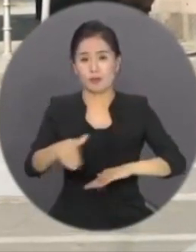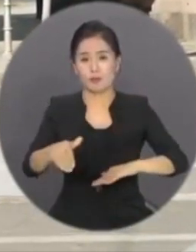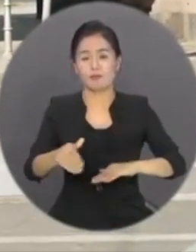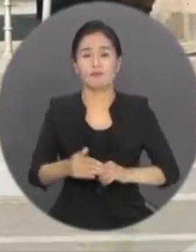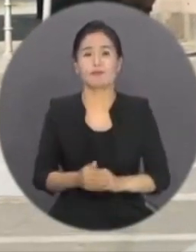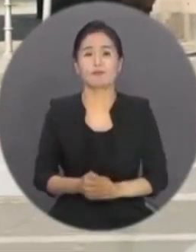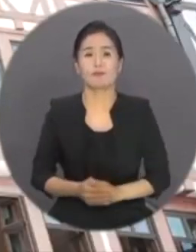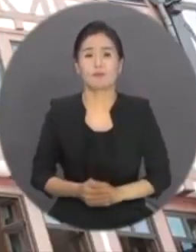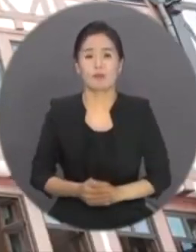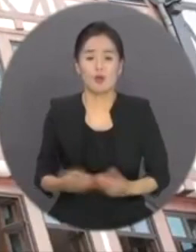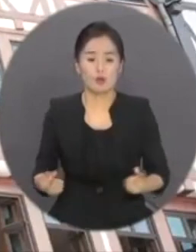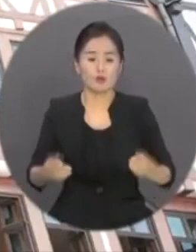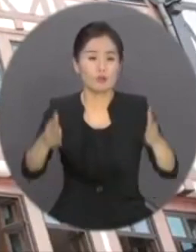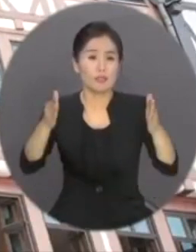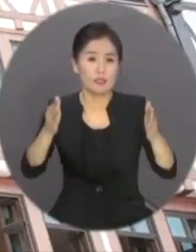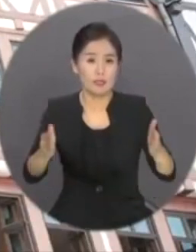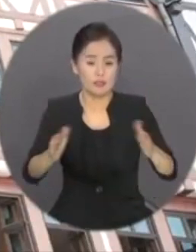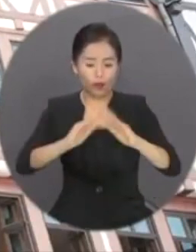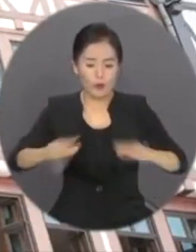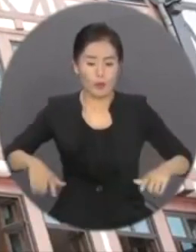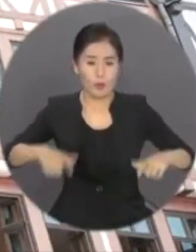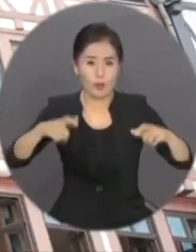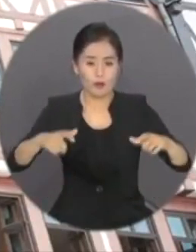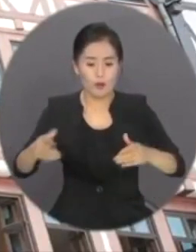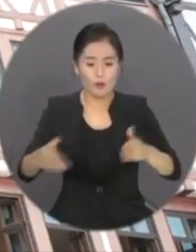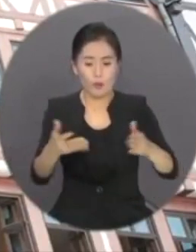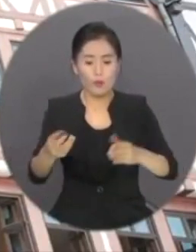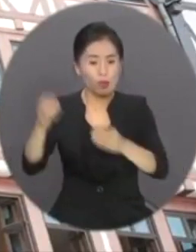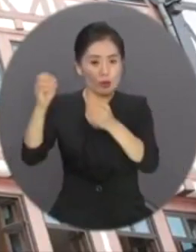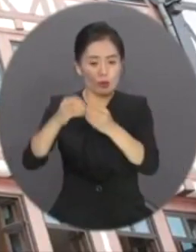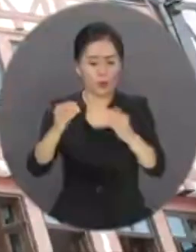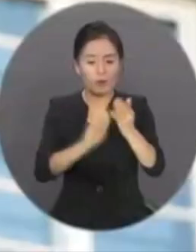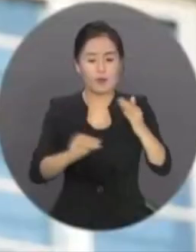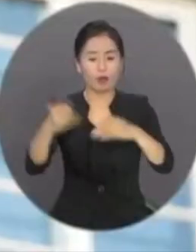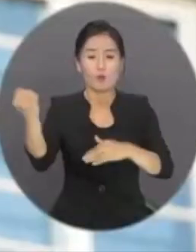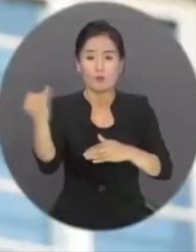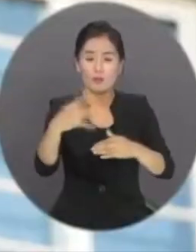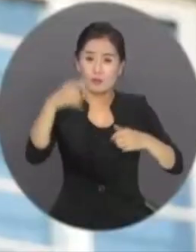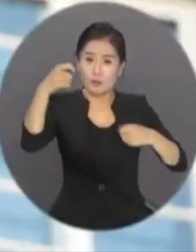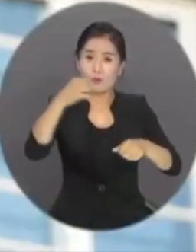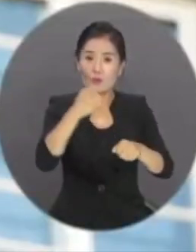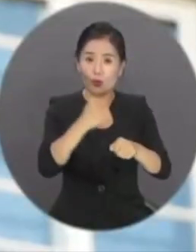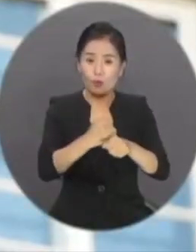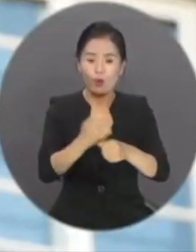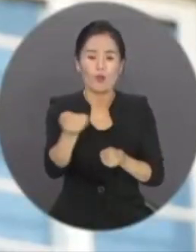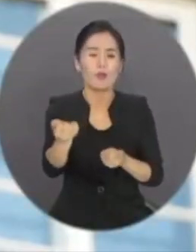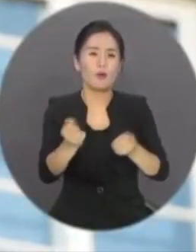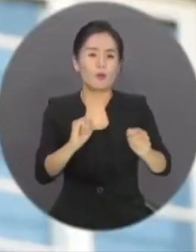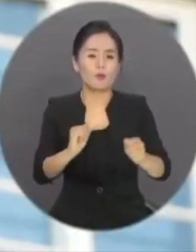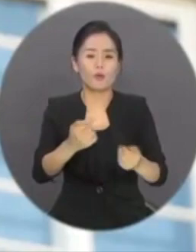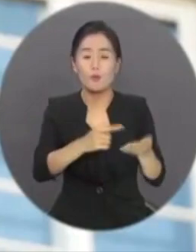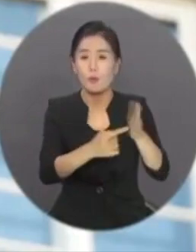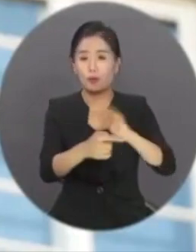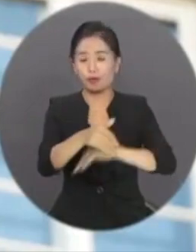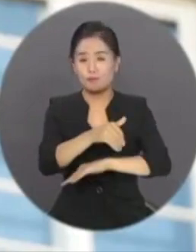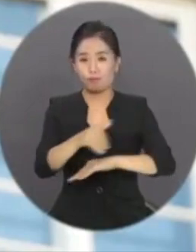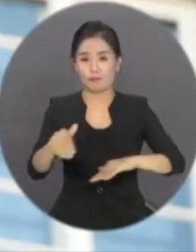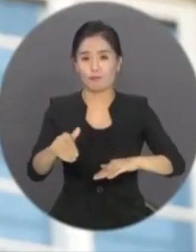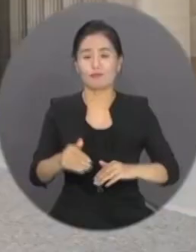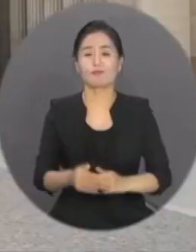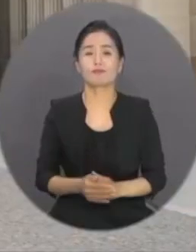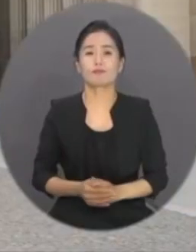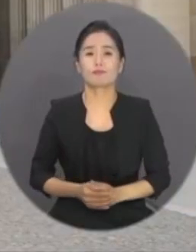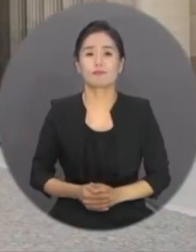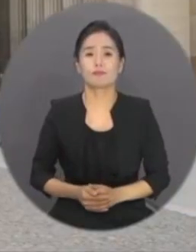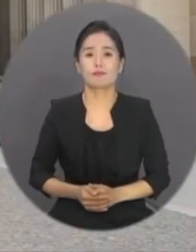했습니다 축제 기간에는 전남도립국악단에 부채춤 공연과 국기원 태권도 시범 등이 펼쳐질